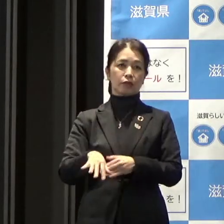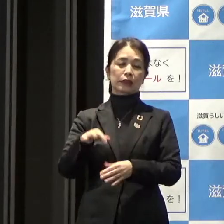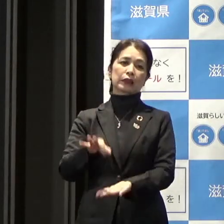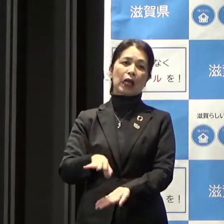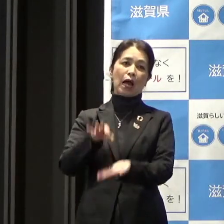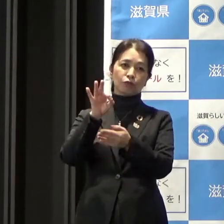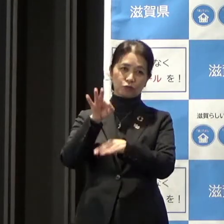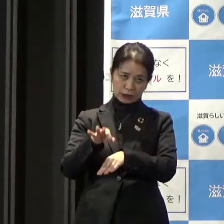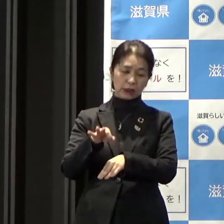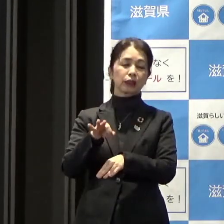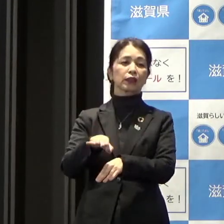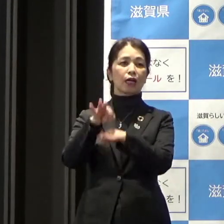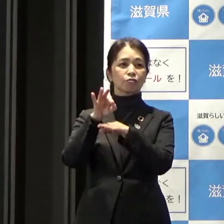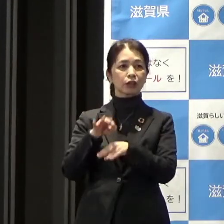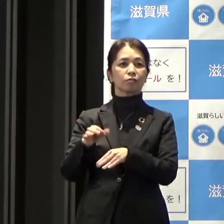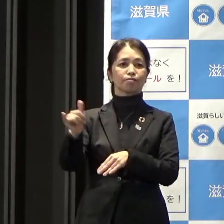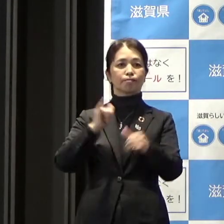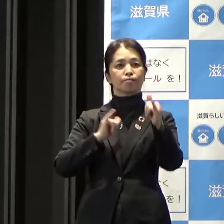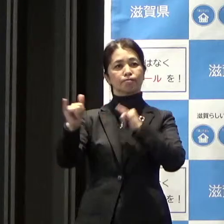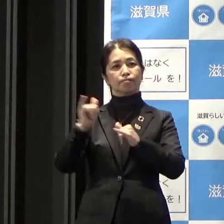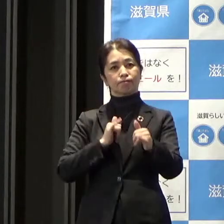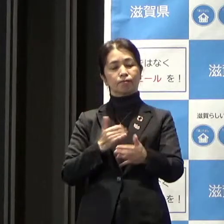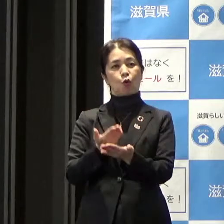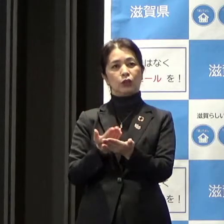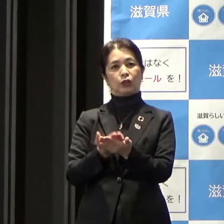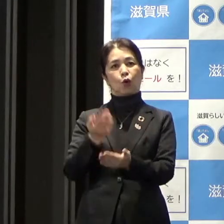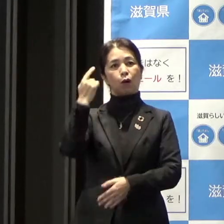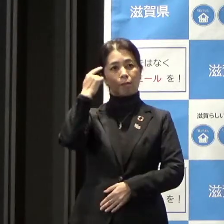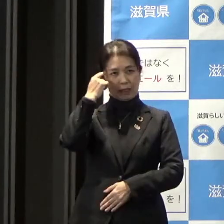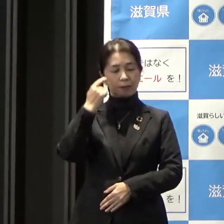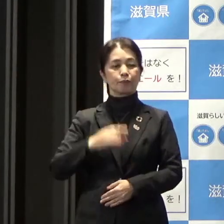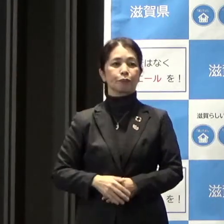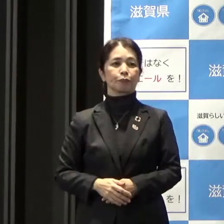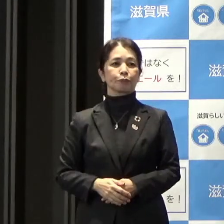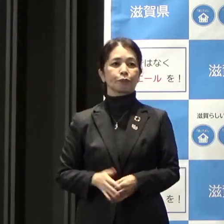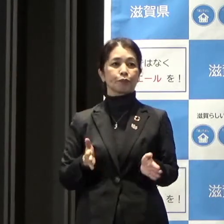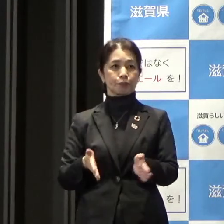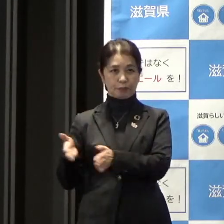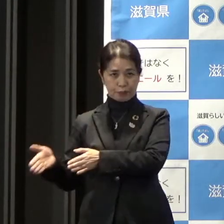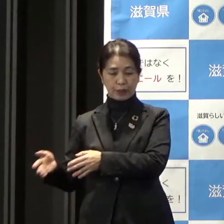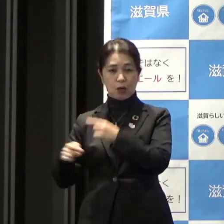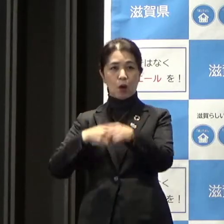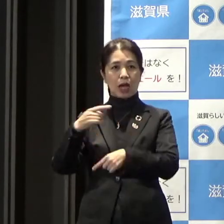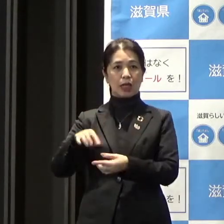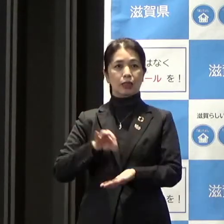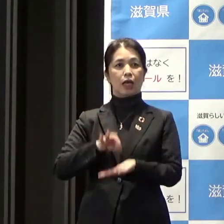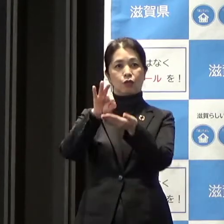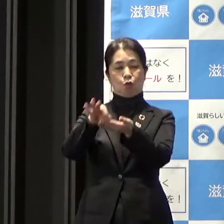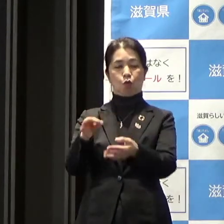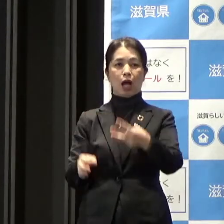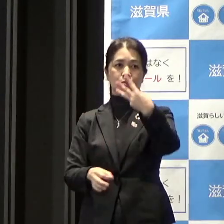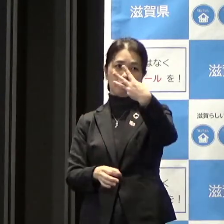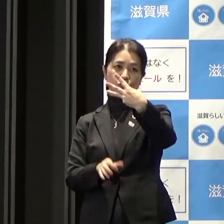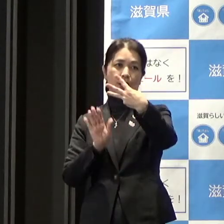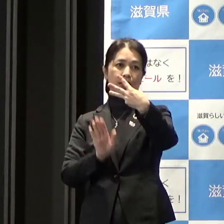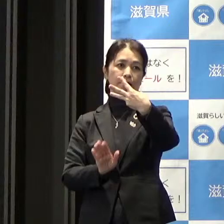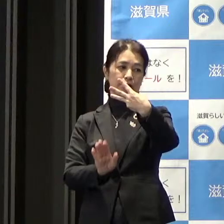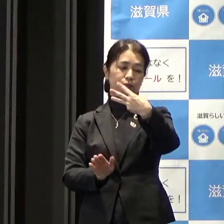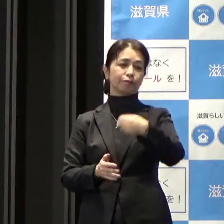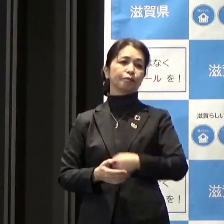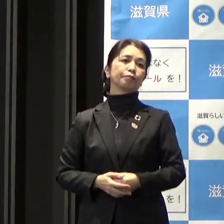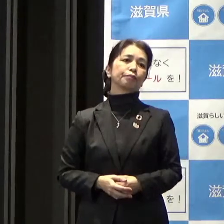軽にお問い合わせをいただきたいと思います。今日は話題提供が3点でございます。